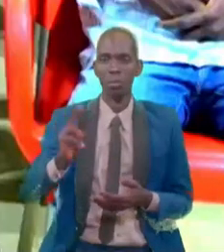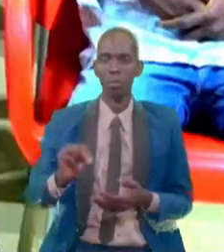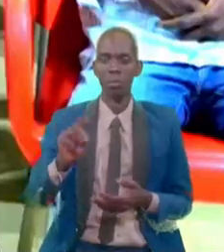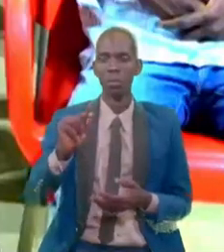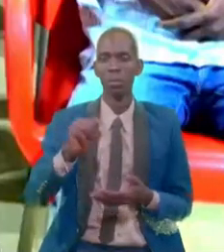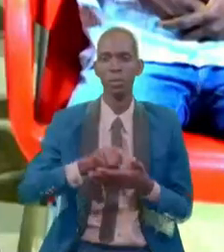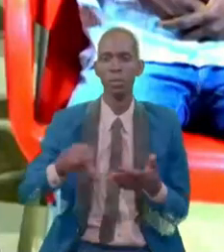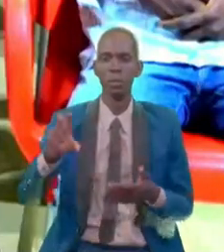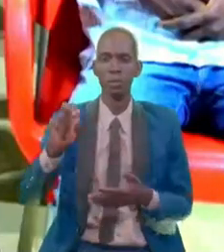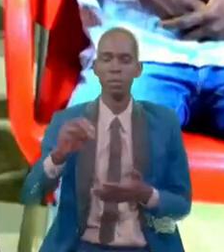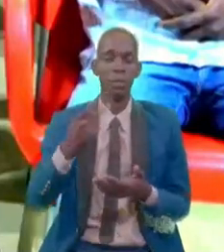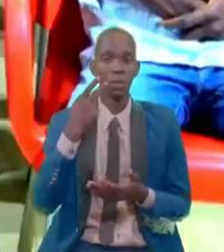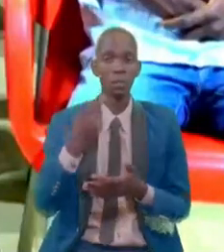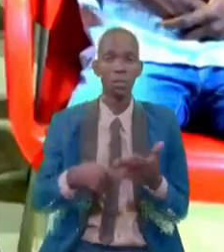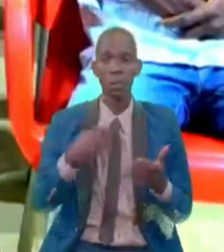verset